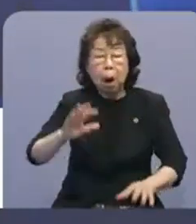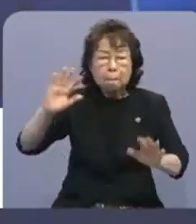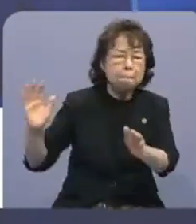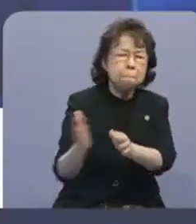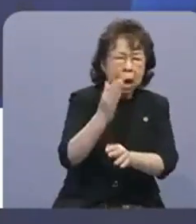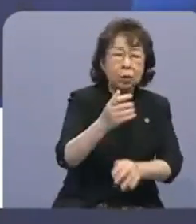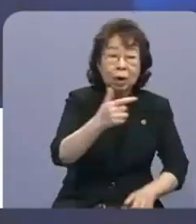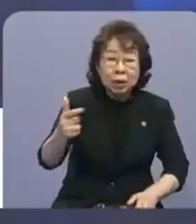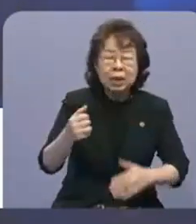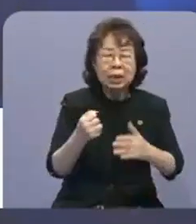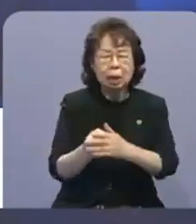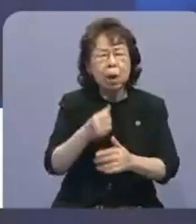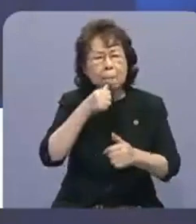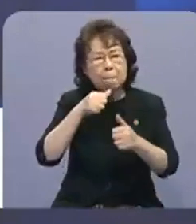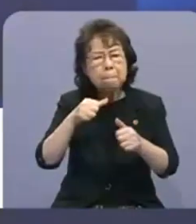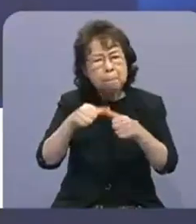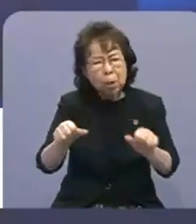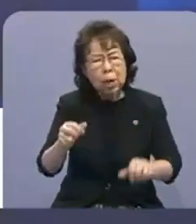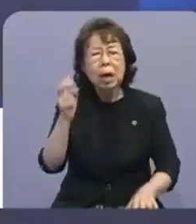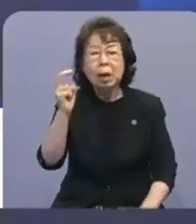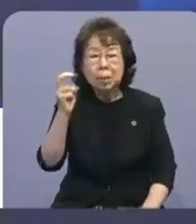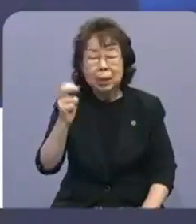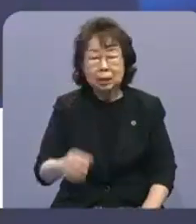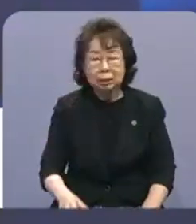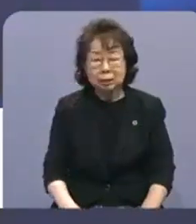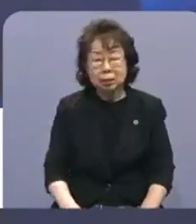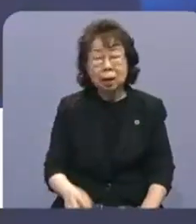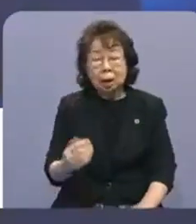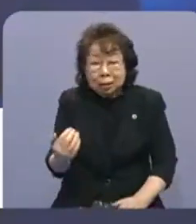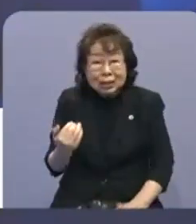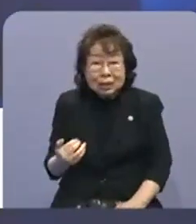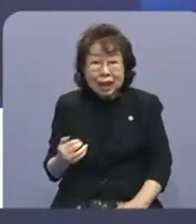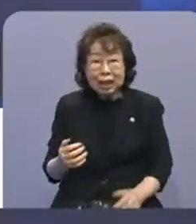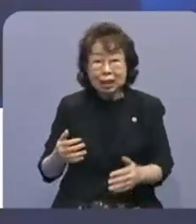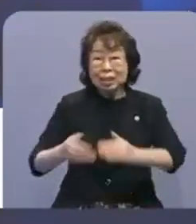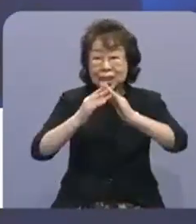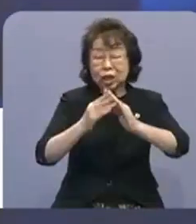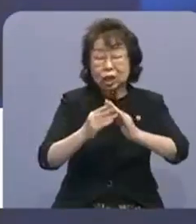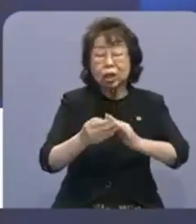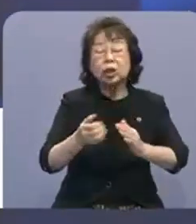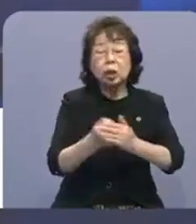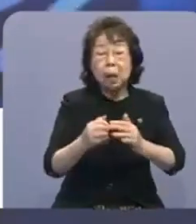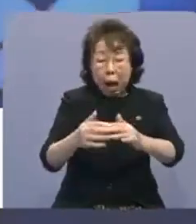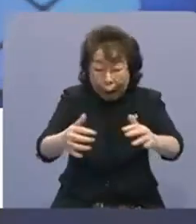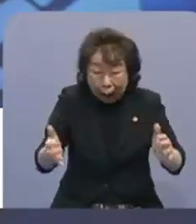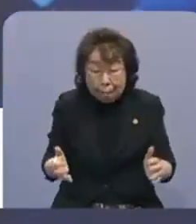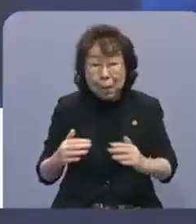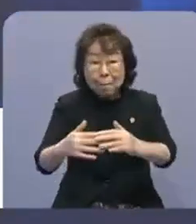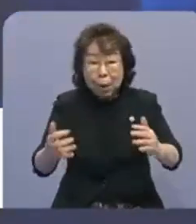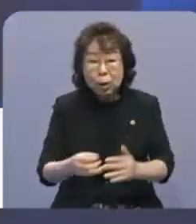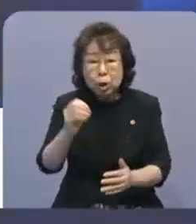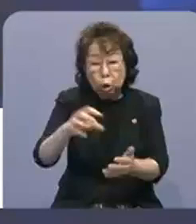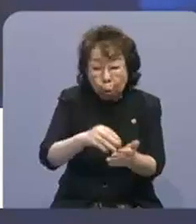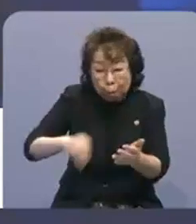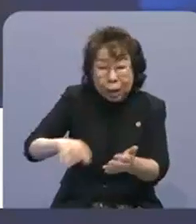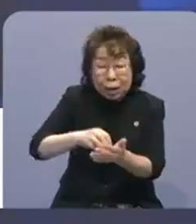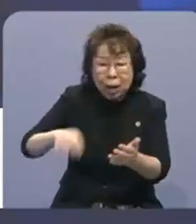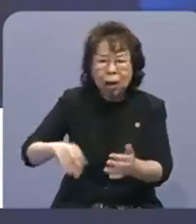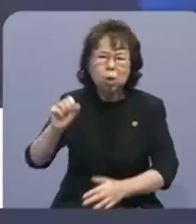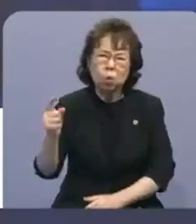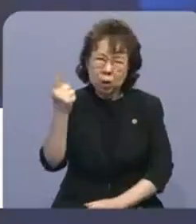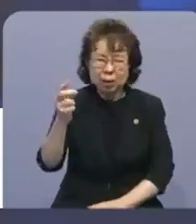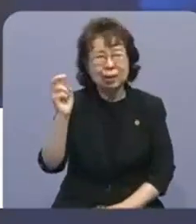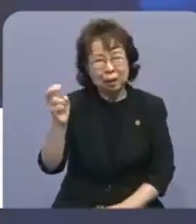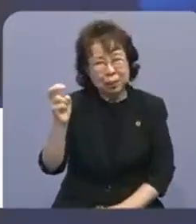파도에 방파제가 부서진 것으로 추정이 되는데요. 그에 앞서 신축 건설 공사로 주변의 테트라포드를 일부 걷어낸 것이